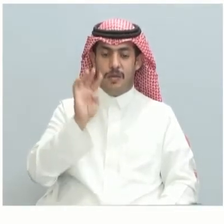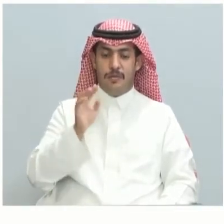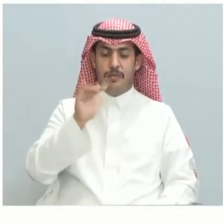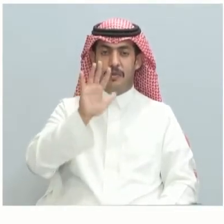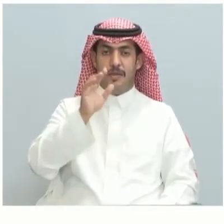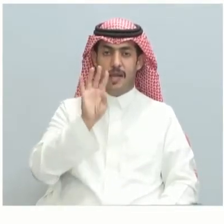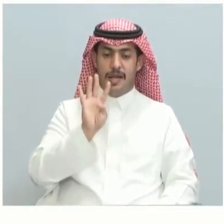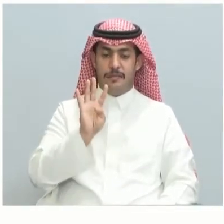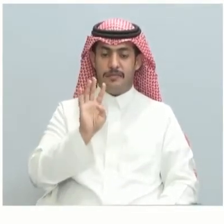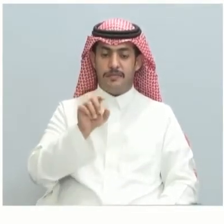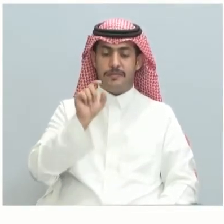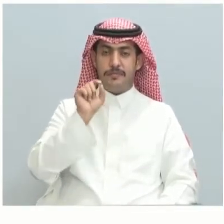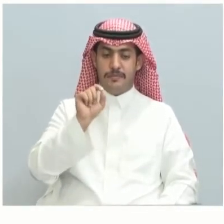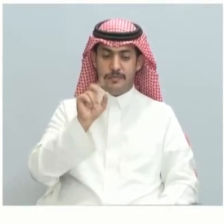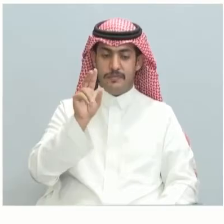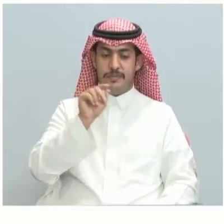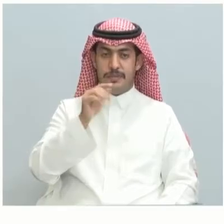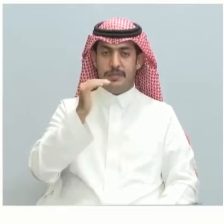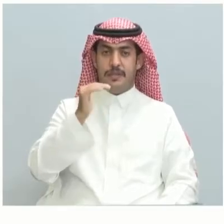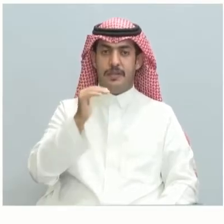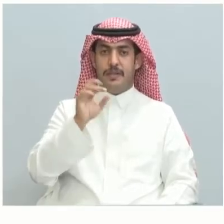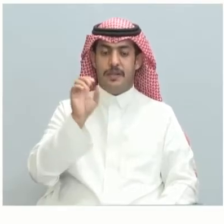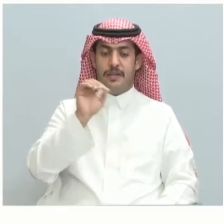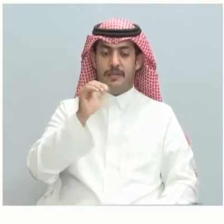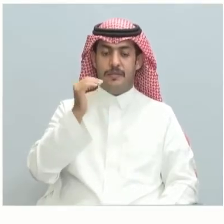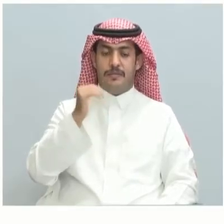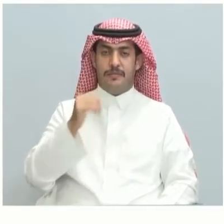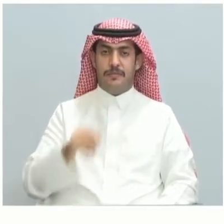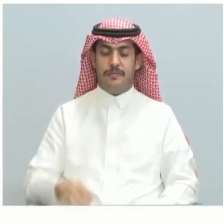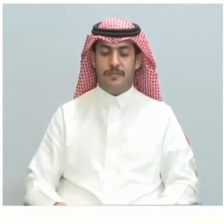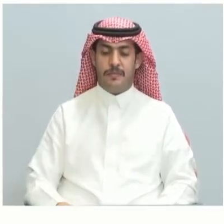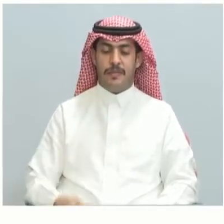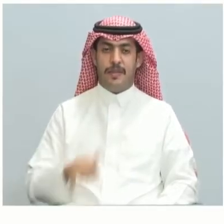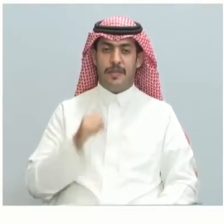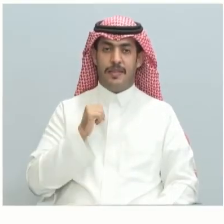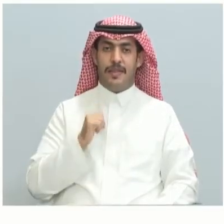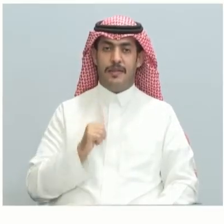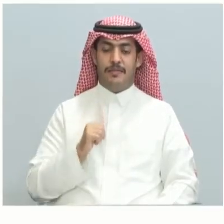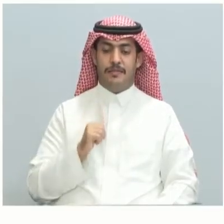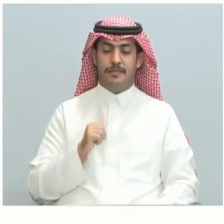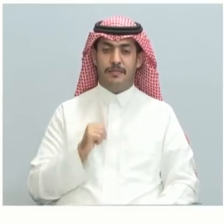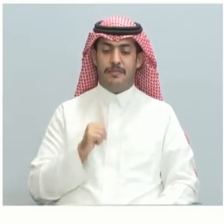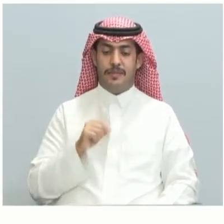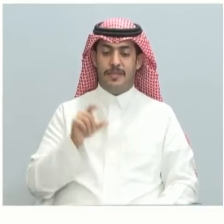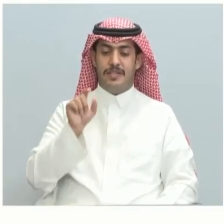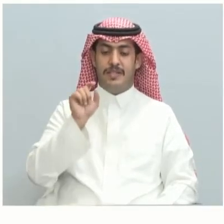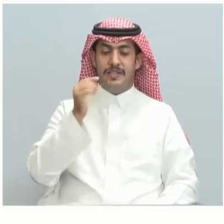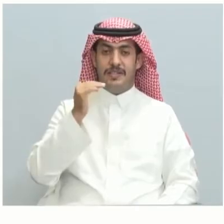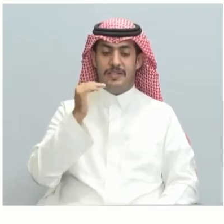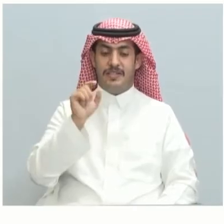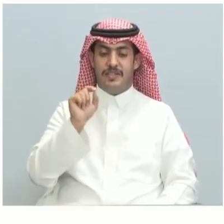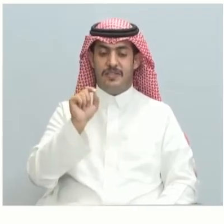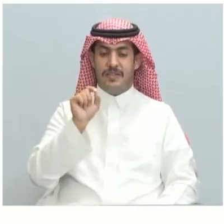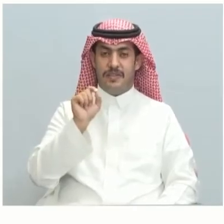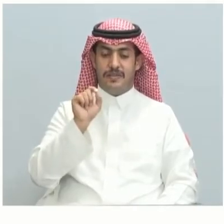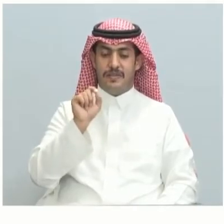اربعه على النقطه نفسها على خط الاعداد لدينا خط الاعداد هنا ابناء وبناتي هنا صفر ربع